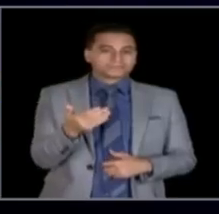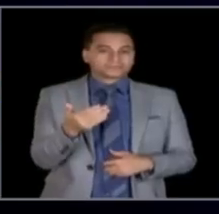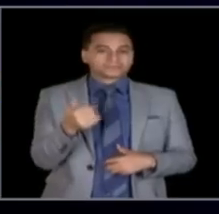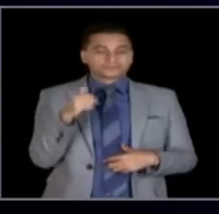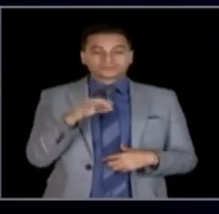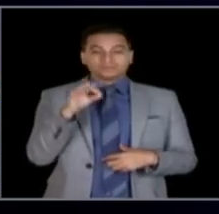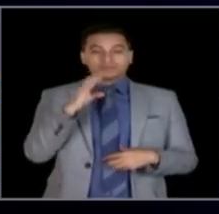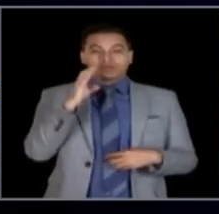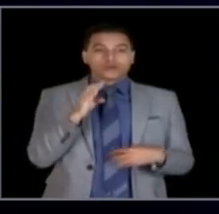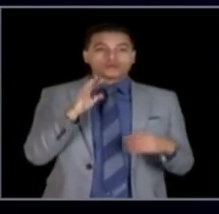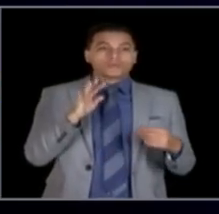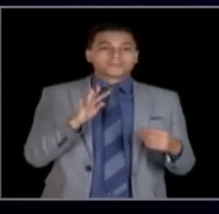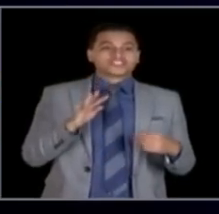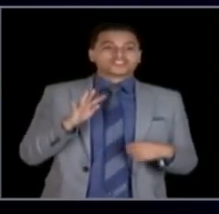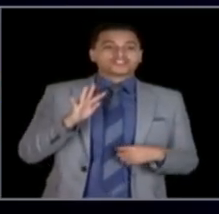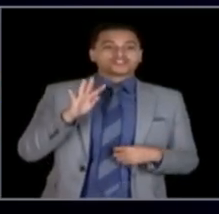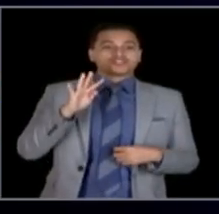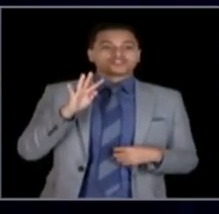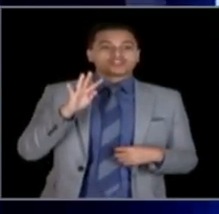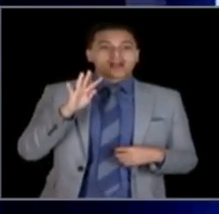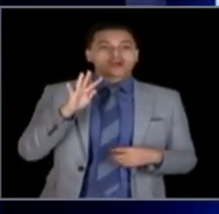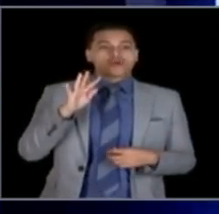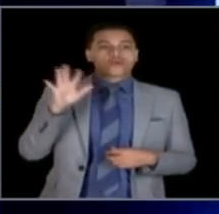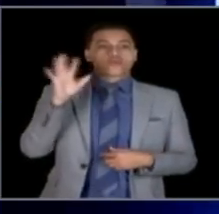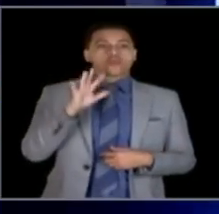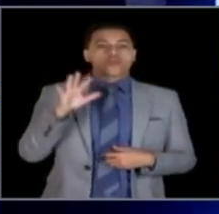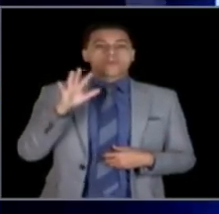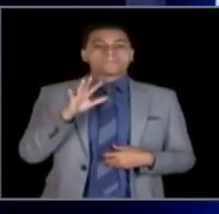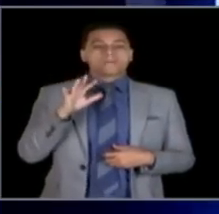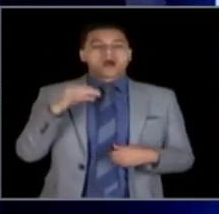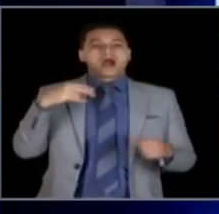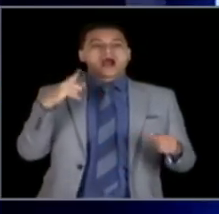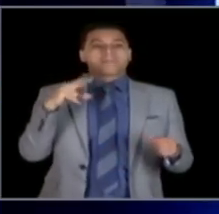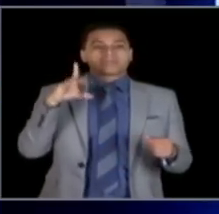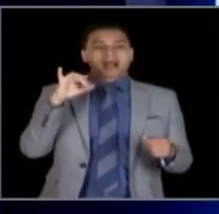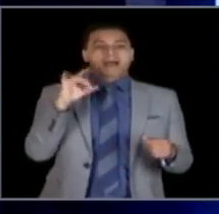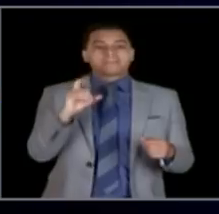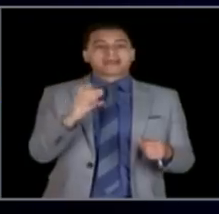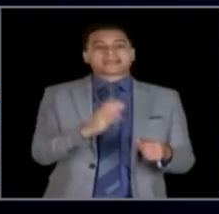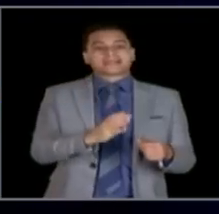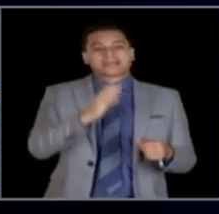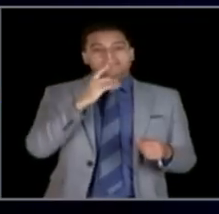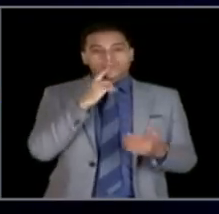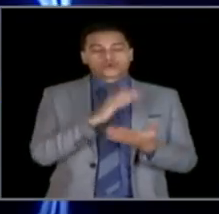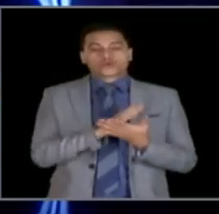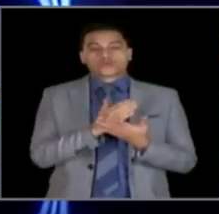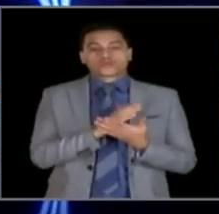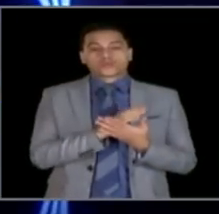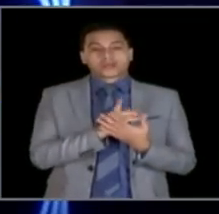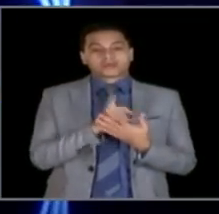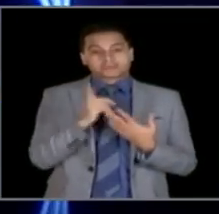في جنوب شرق أوروبا. عبد الرحمن إجابتك اليونان. في إجابة